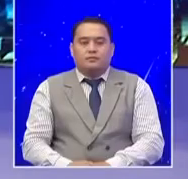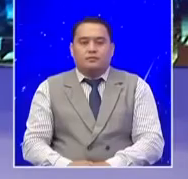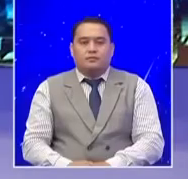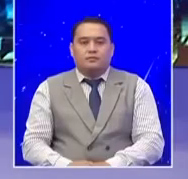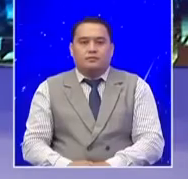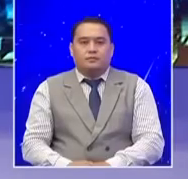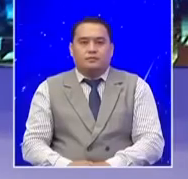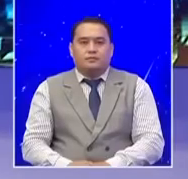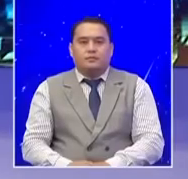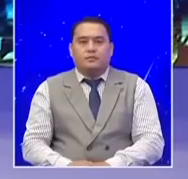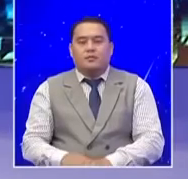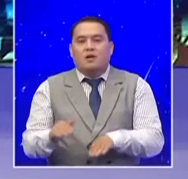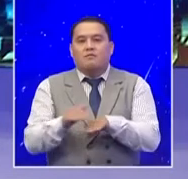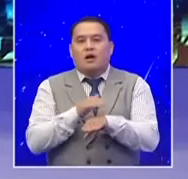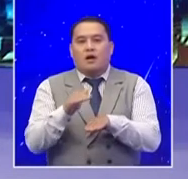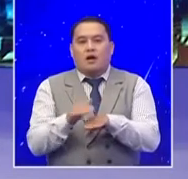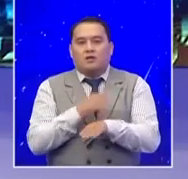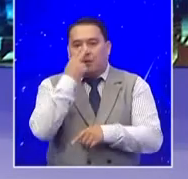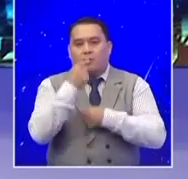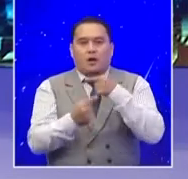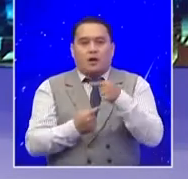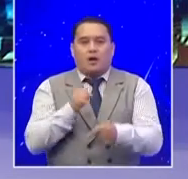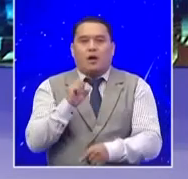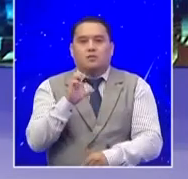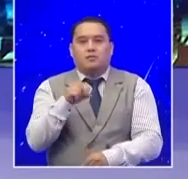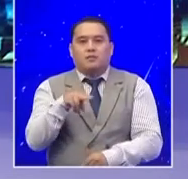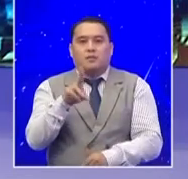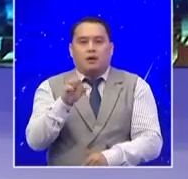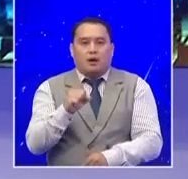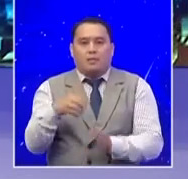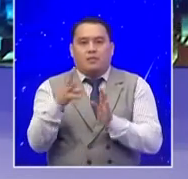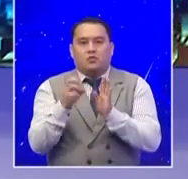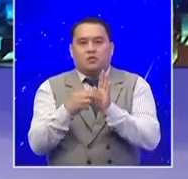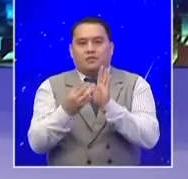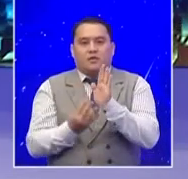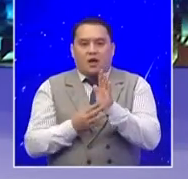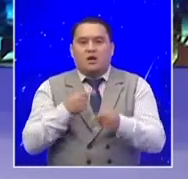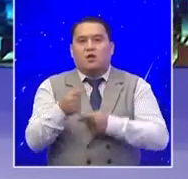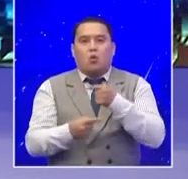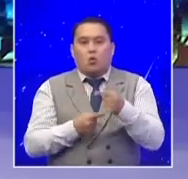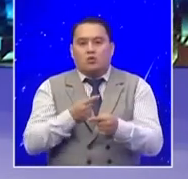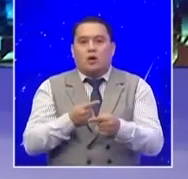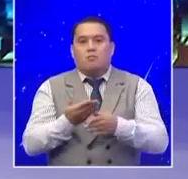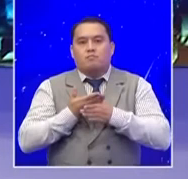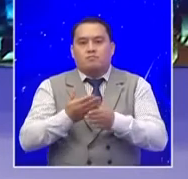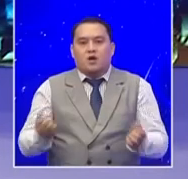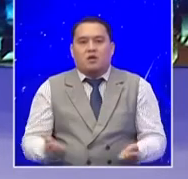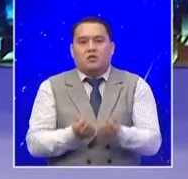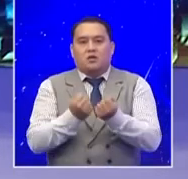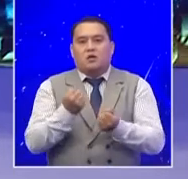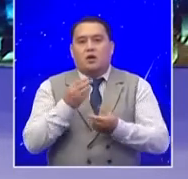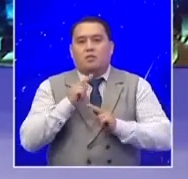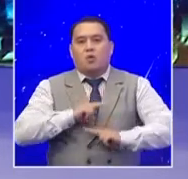К другим темам. Благотворительно ставшая традицией, компания АСПМК 519 на регулярной основе оказывает поддержку